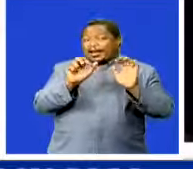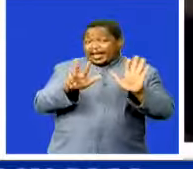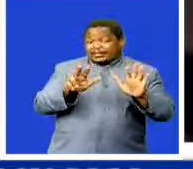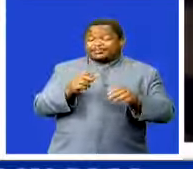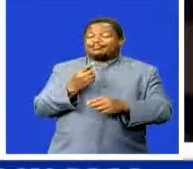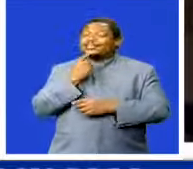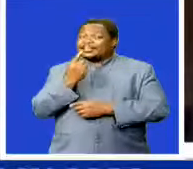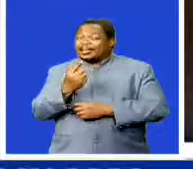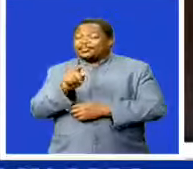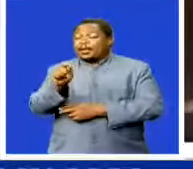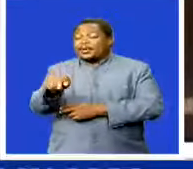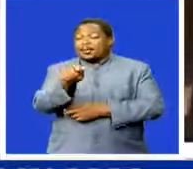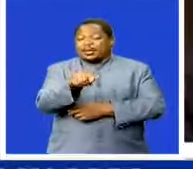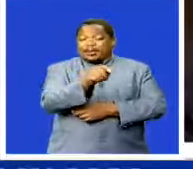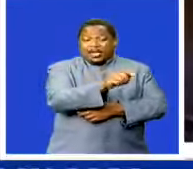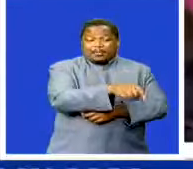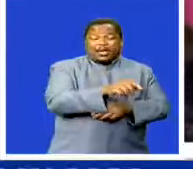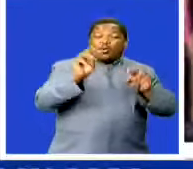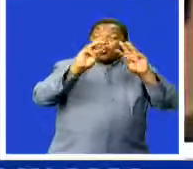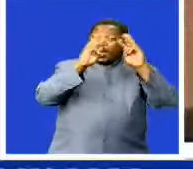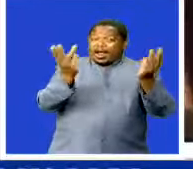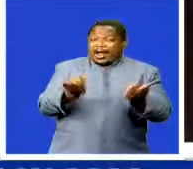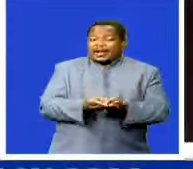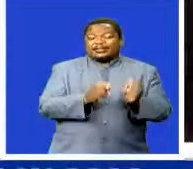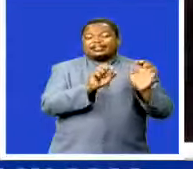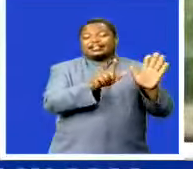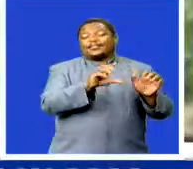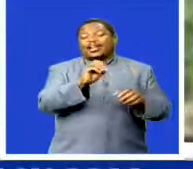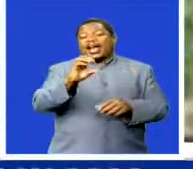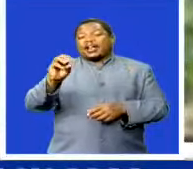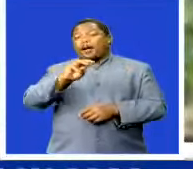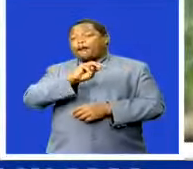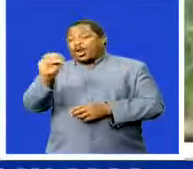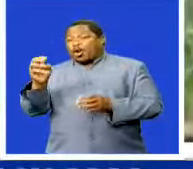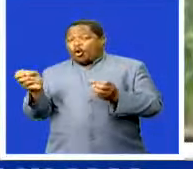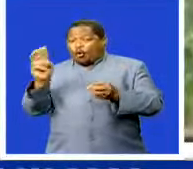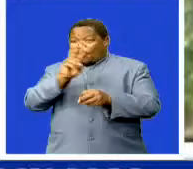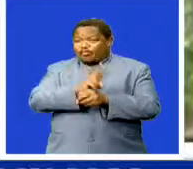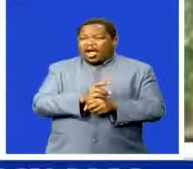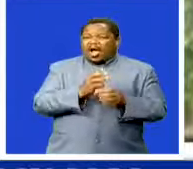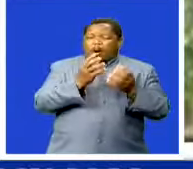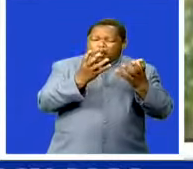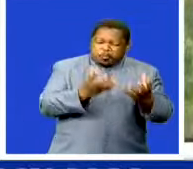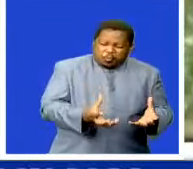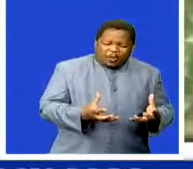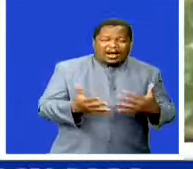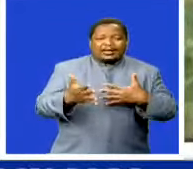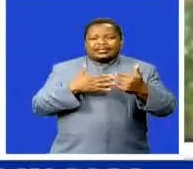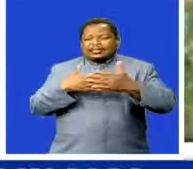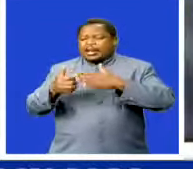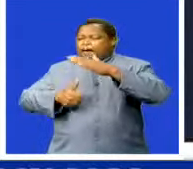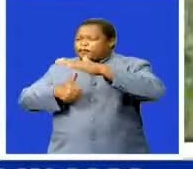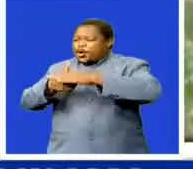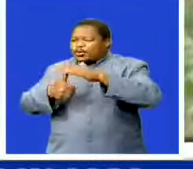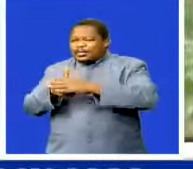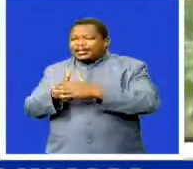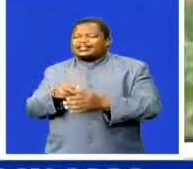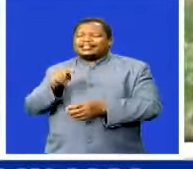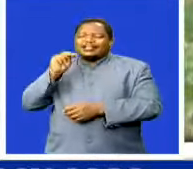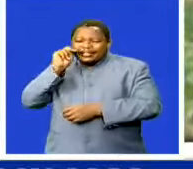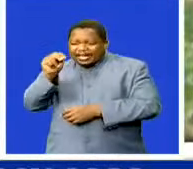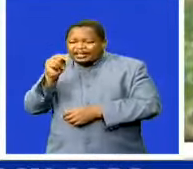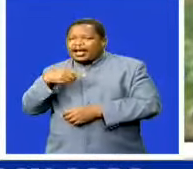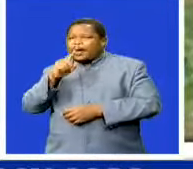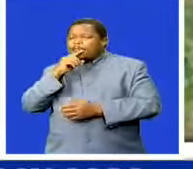mhlaba wonke baphila ngebuphuya lokwenda ukuthi bangakhoni ukuthola tidzingo letibalulekile empilweni lokufaka ekhathi